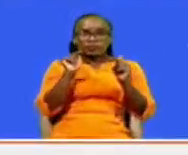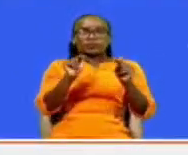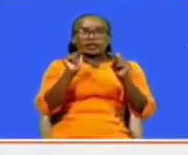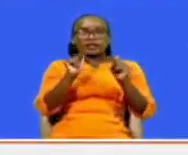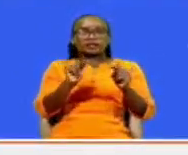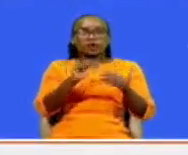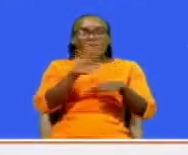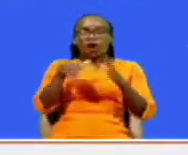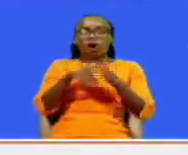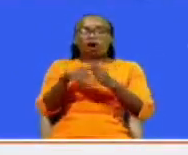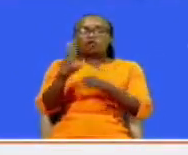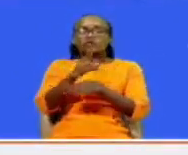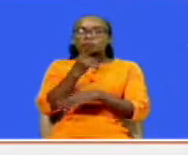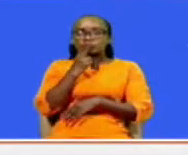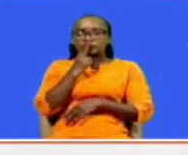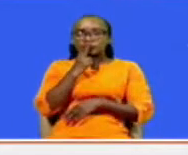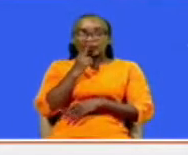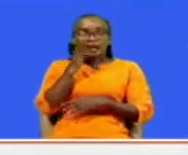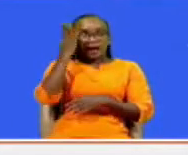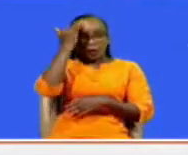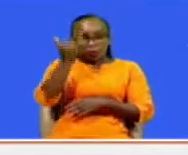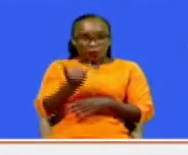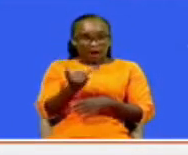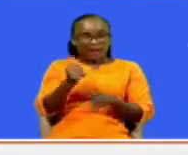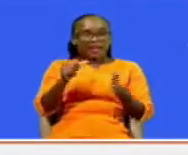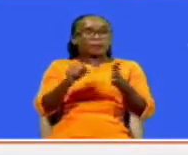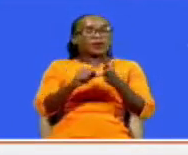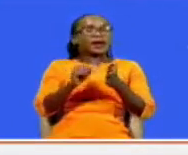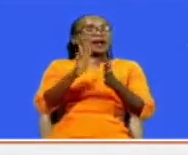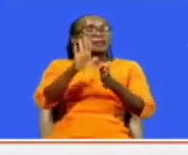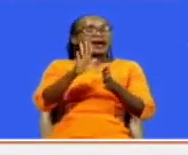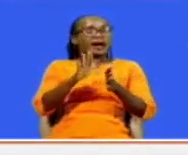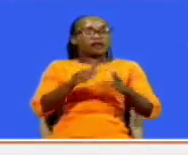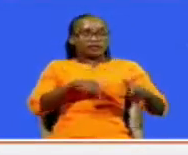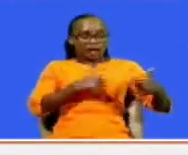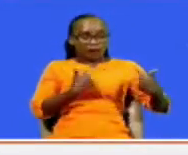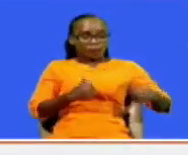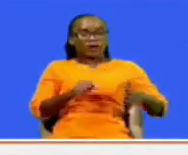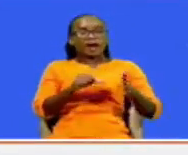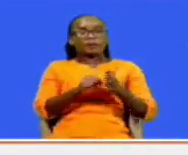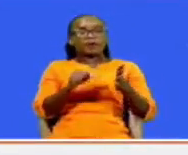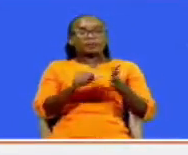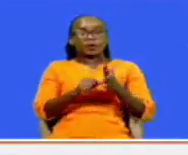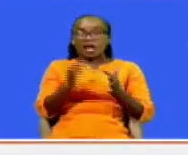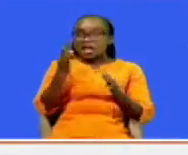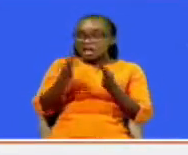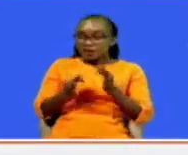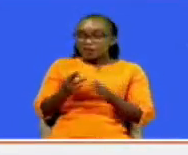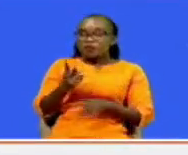wa uvutaji sigara kwa kiini cha matatizo yake ya moyo. Kama mnavuta,